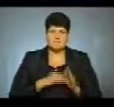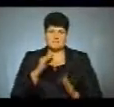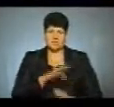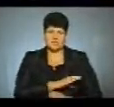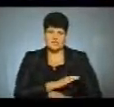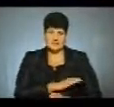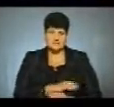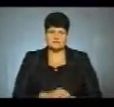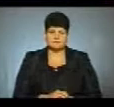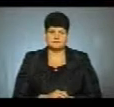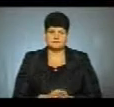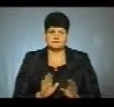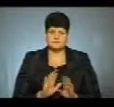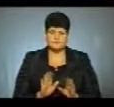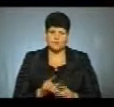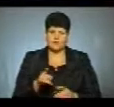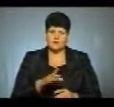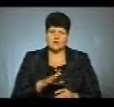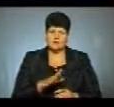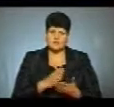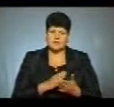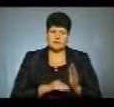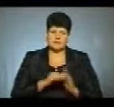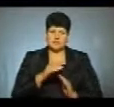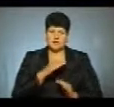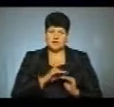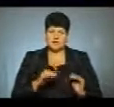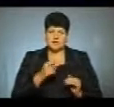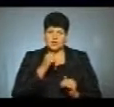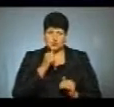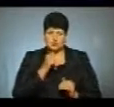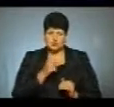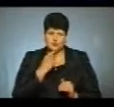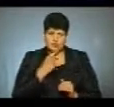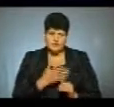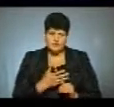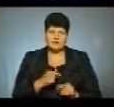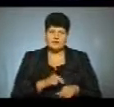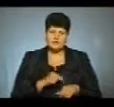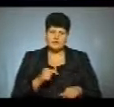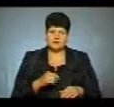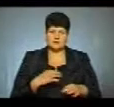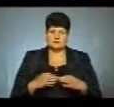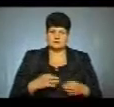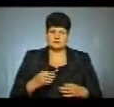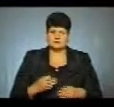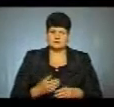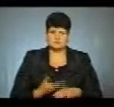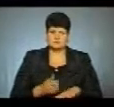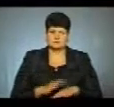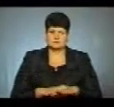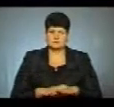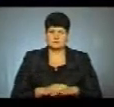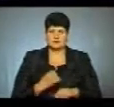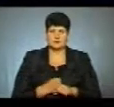тиску? У вас підвищений рівень цукру в крові? Ви відчували нервово-психічні перевантаження? Стрес